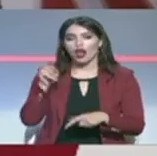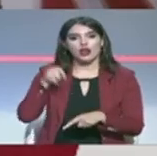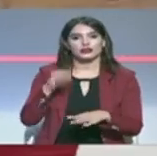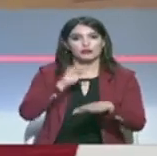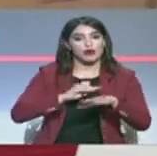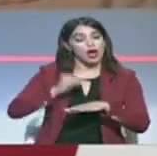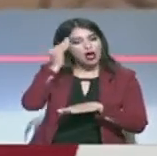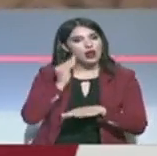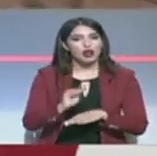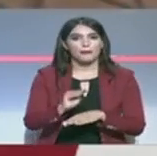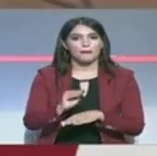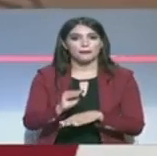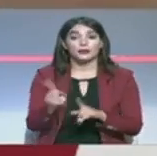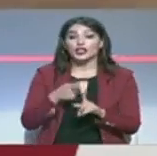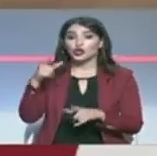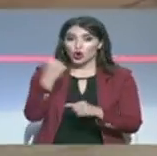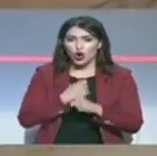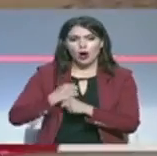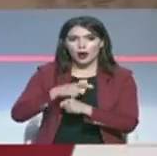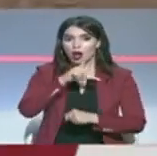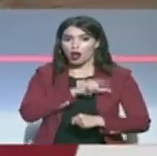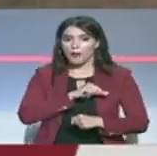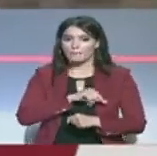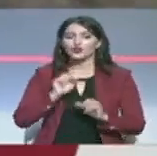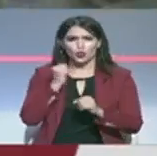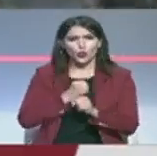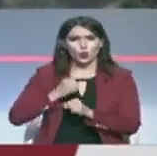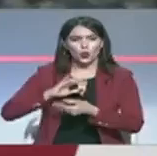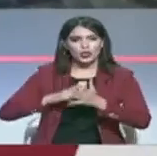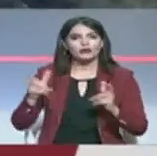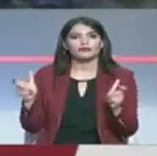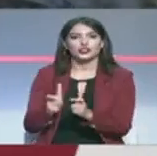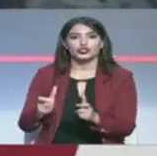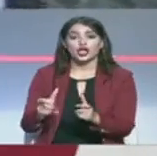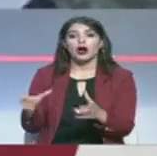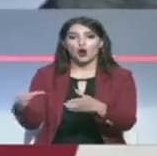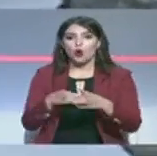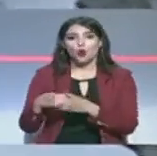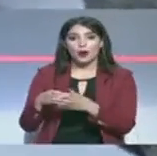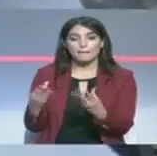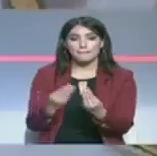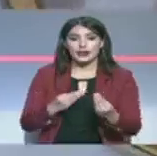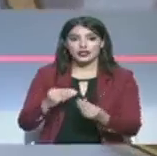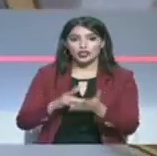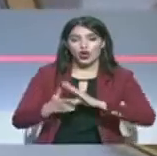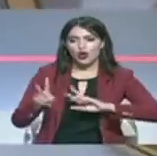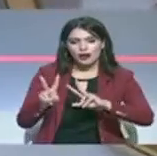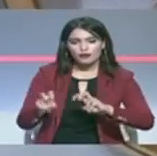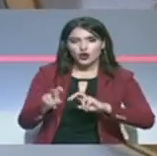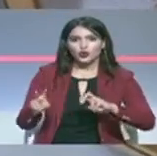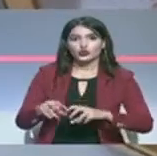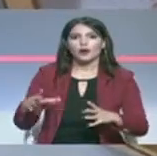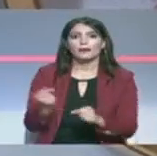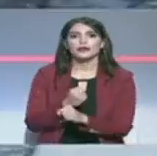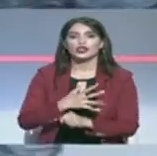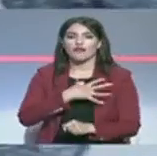هذا. مجهود أمني أطاح بعصابة كان ليقع ضحيتها كثيرون ممن يبحثون عن الثراء